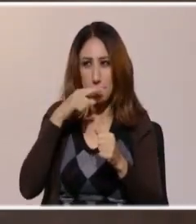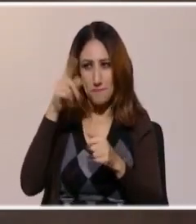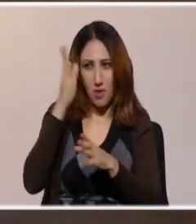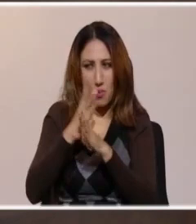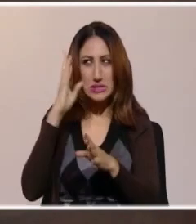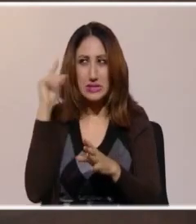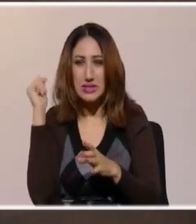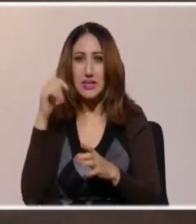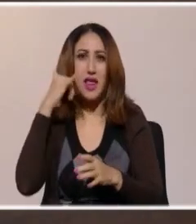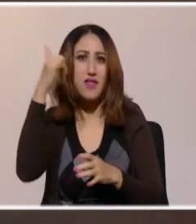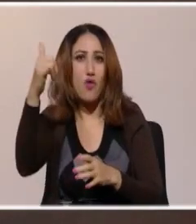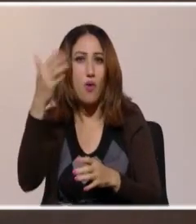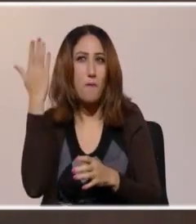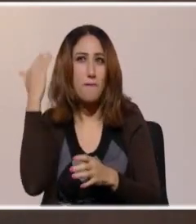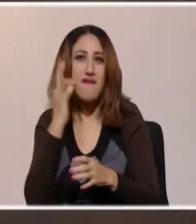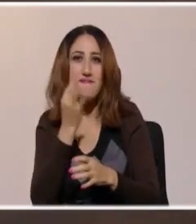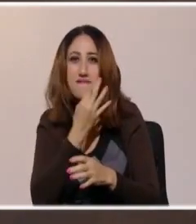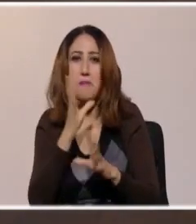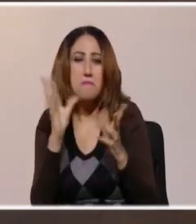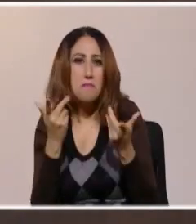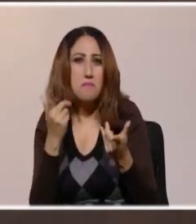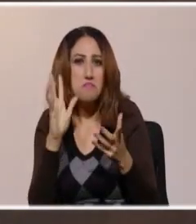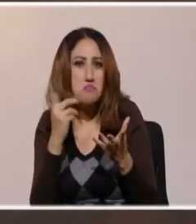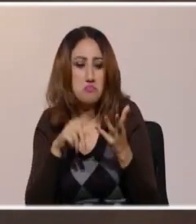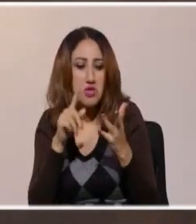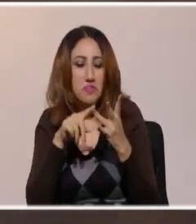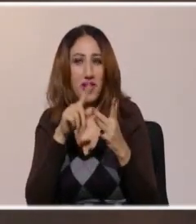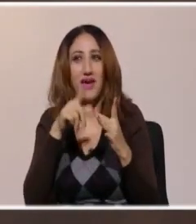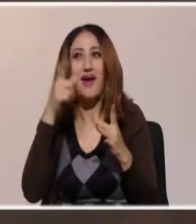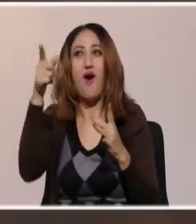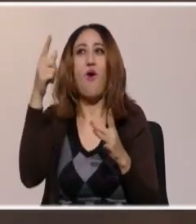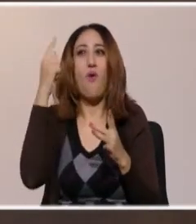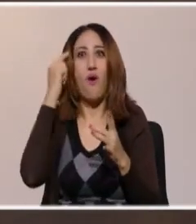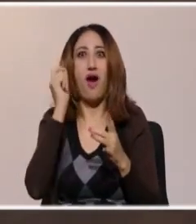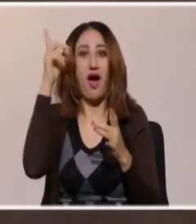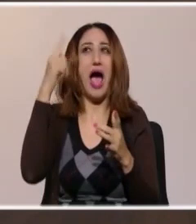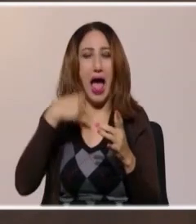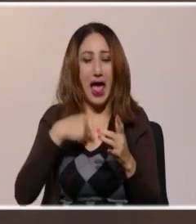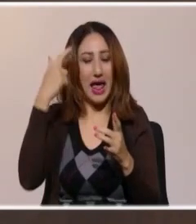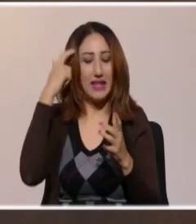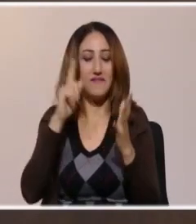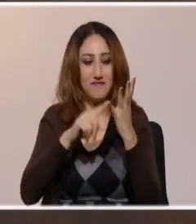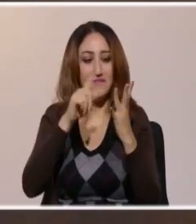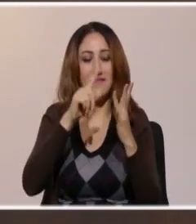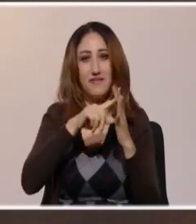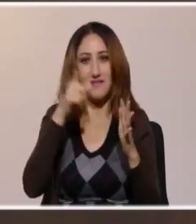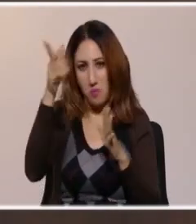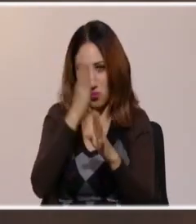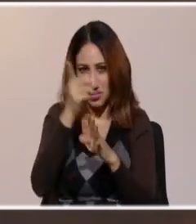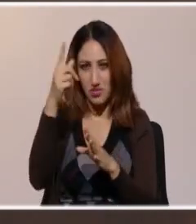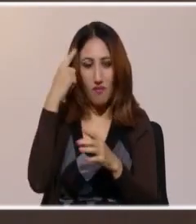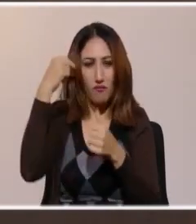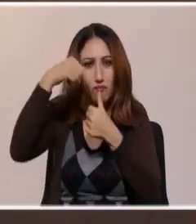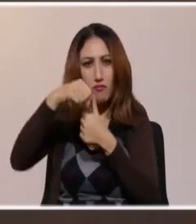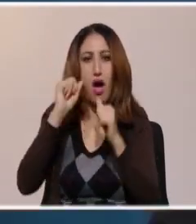فنيه اطلبه اقول له سمير الفيلم ده كان بتاع مين الفلانه، افتح قناه كذا ووريني، قول لي دي مين دي، يقول لي